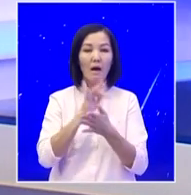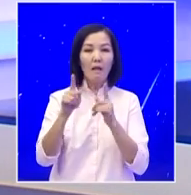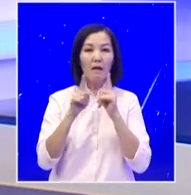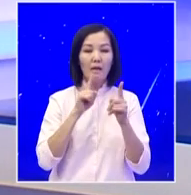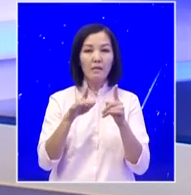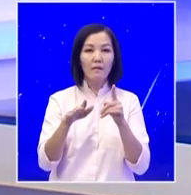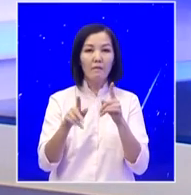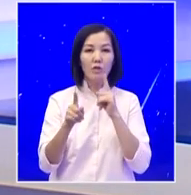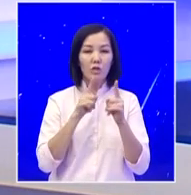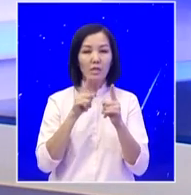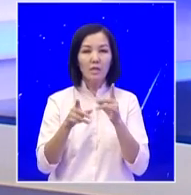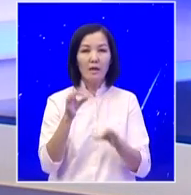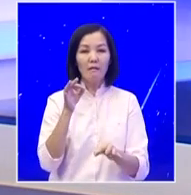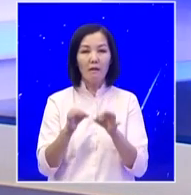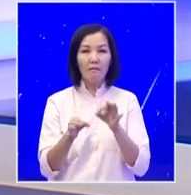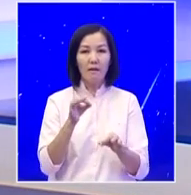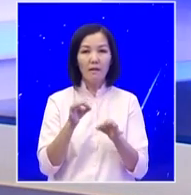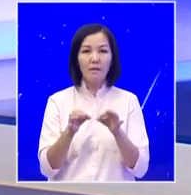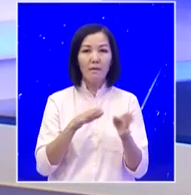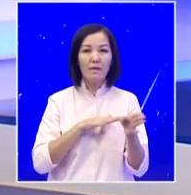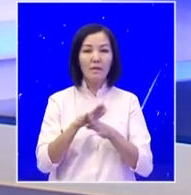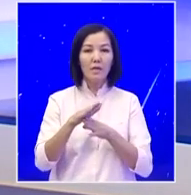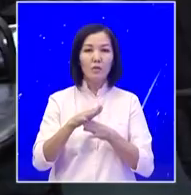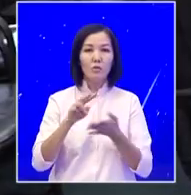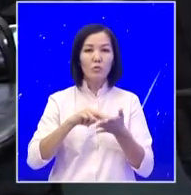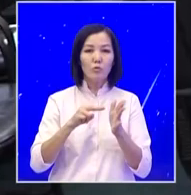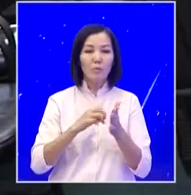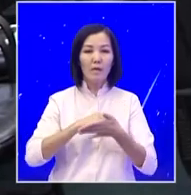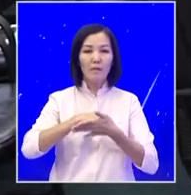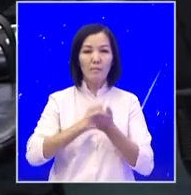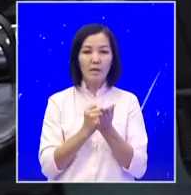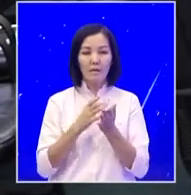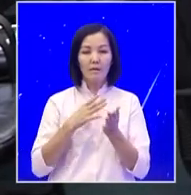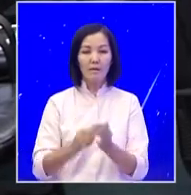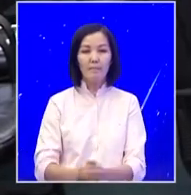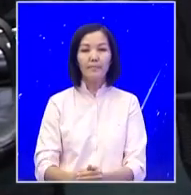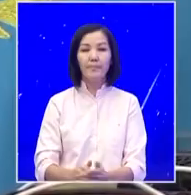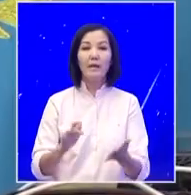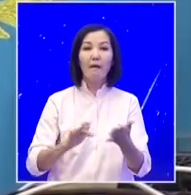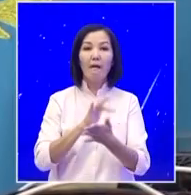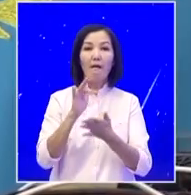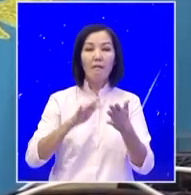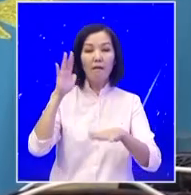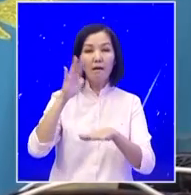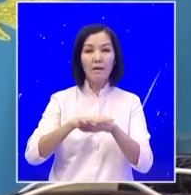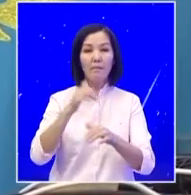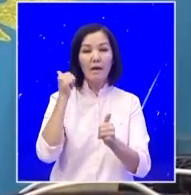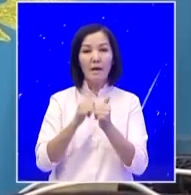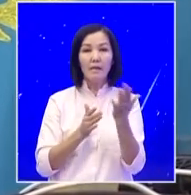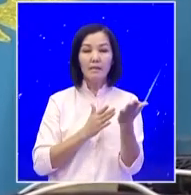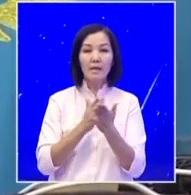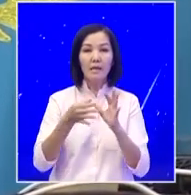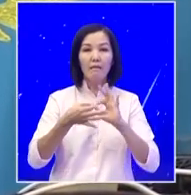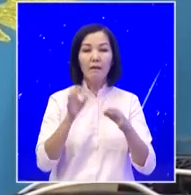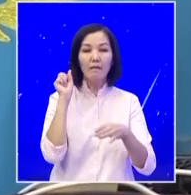талданып, оны іске асыру жобалары бекітілді. Қала басшысы әр сала жауаптыларына нақты